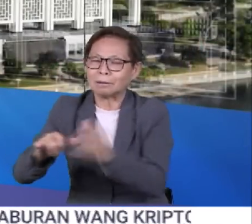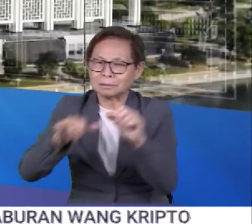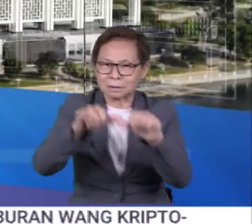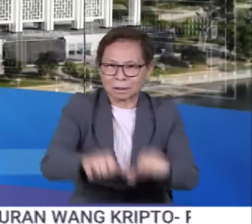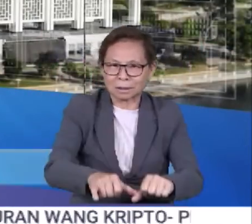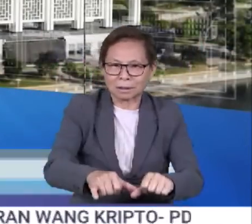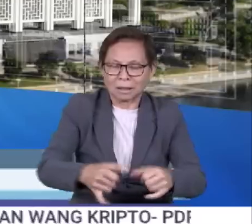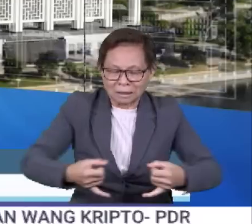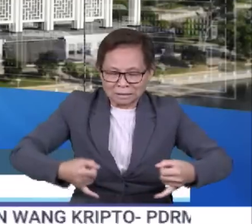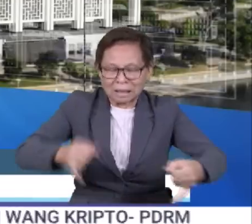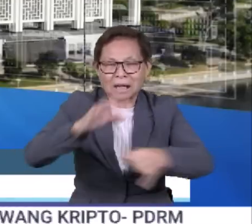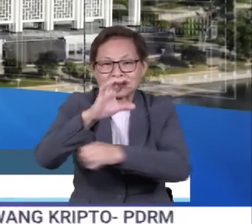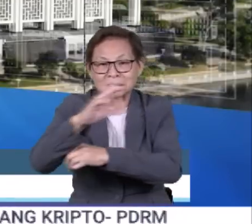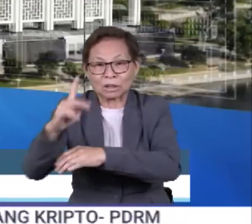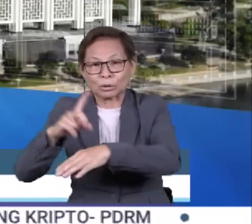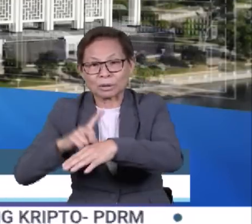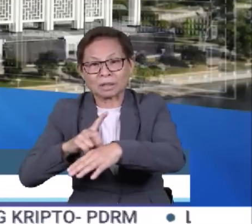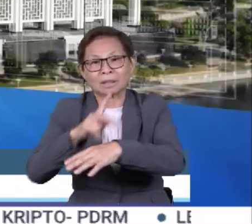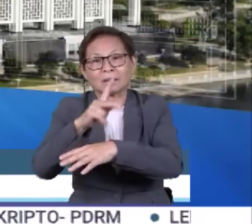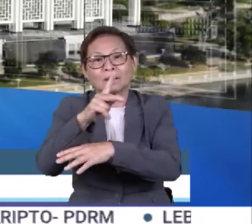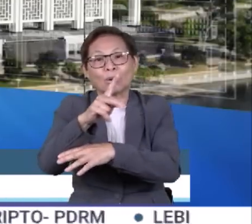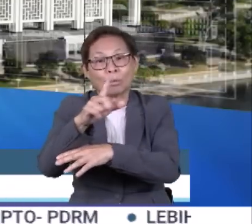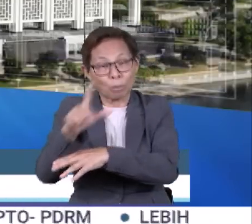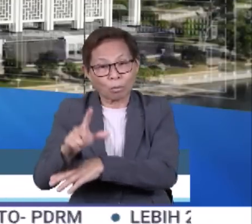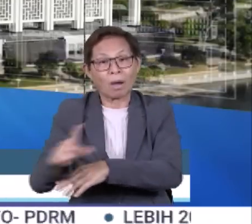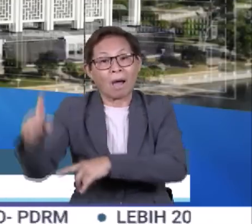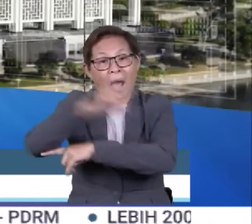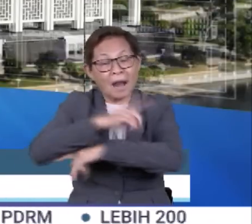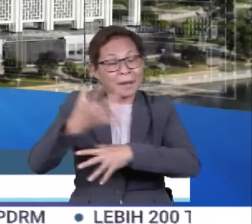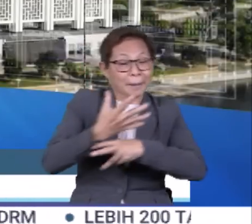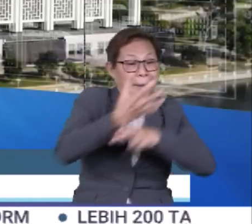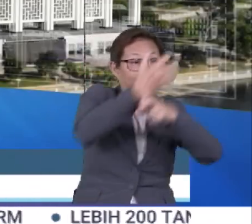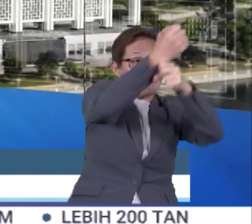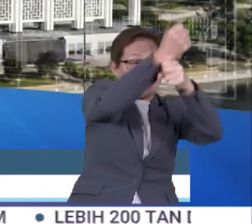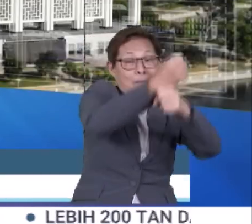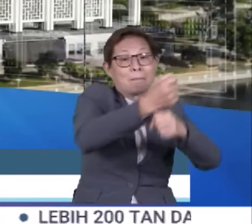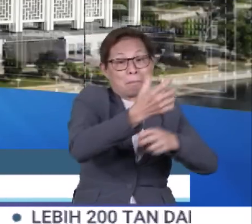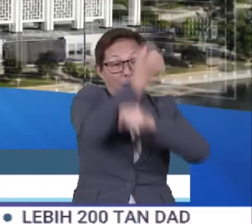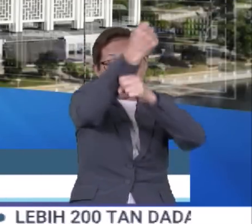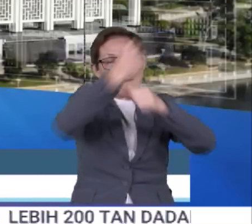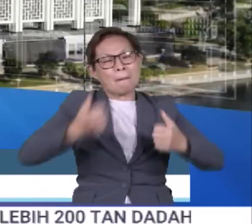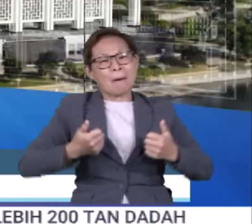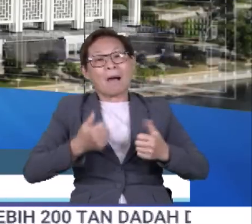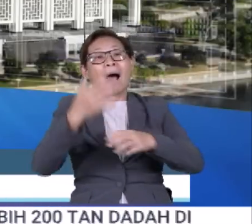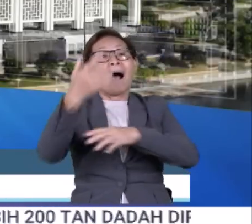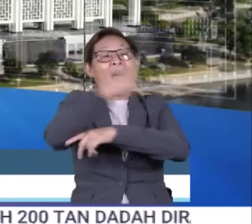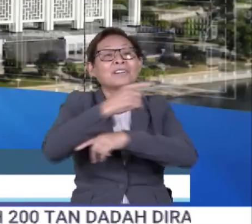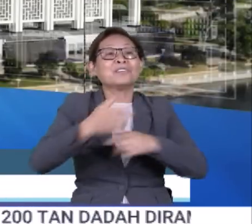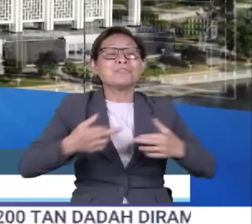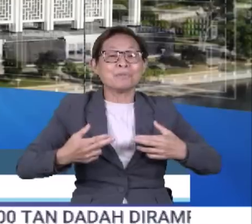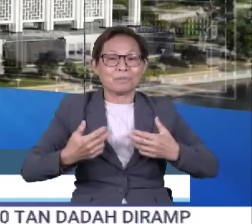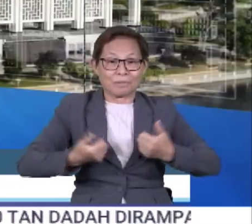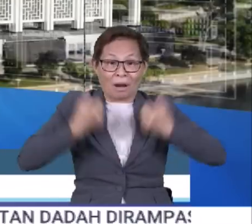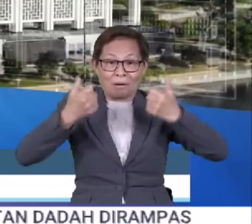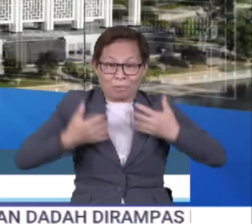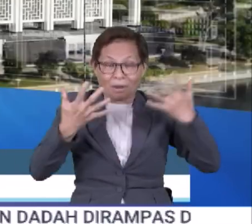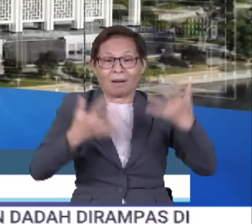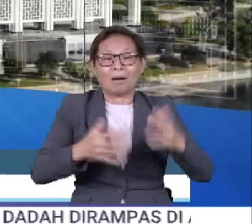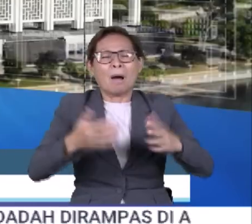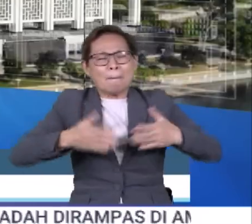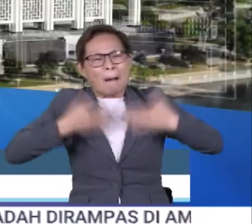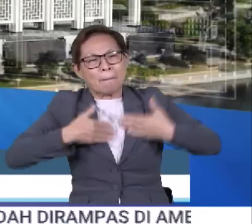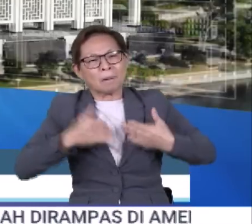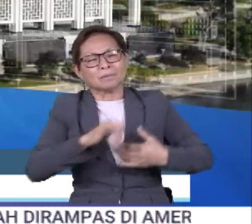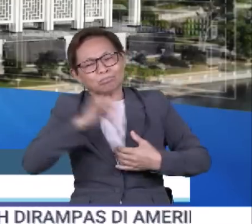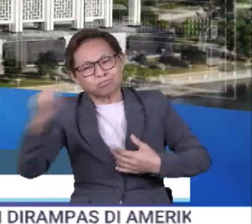kawasan Jalan Chowkit di ibu kota. Hari kemenangan itu yang sepatutnya diraih meriah dengan aktiviti kunjung-mengunjung